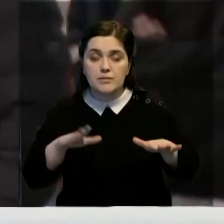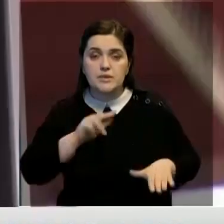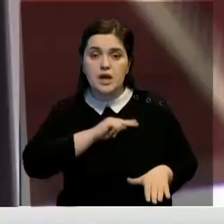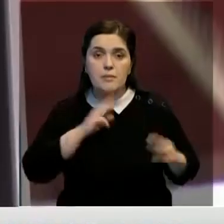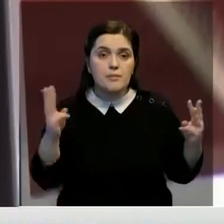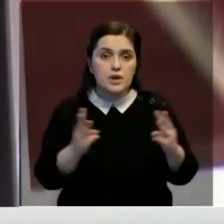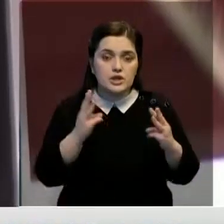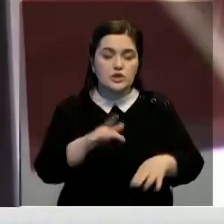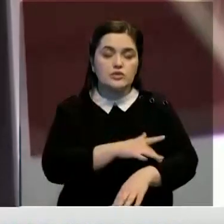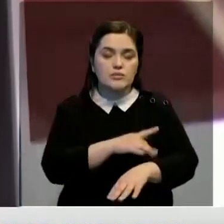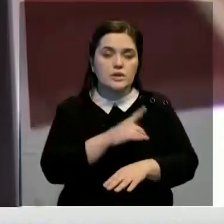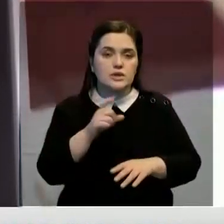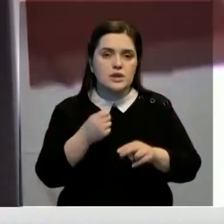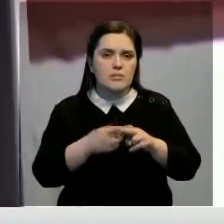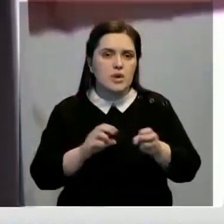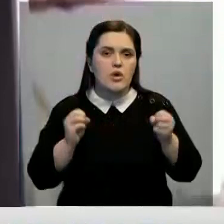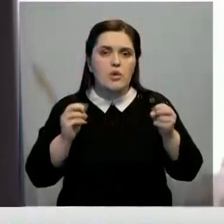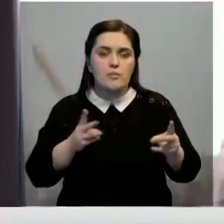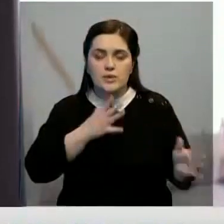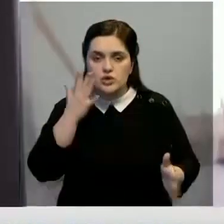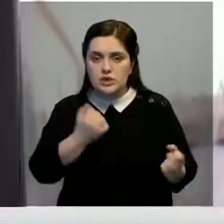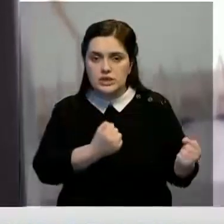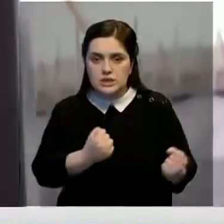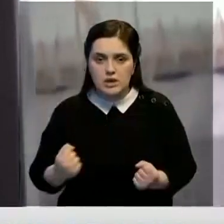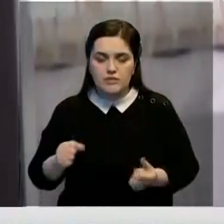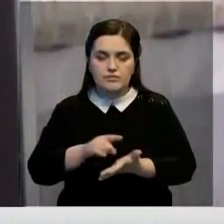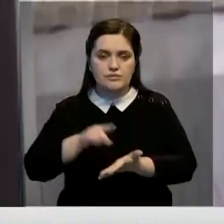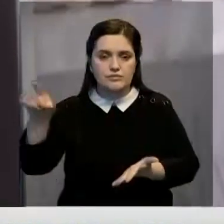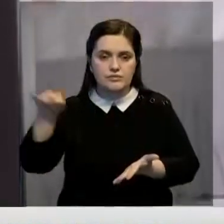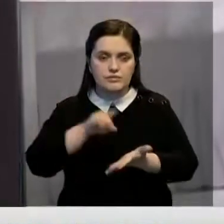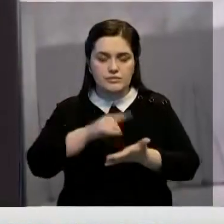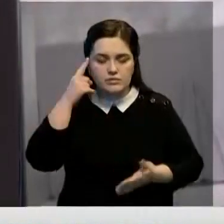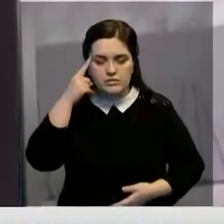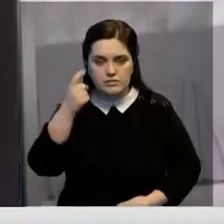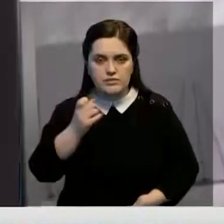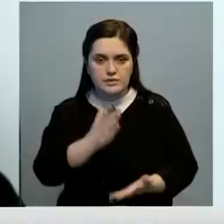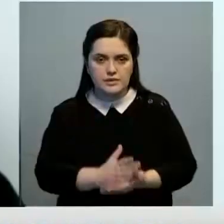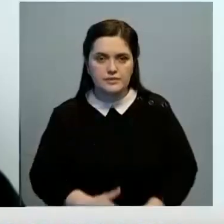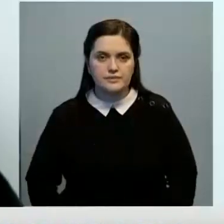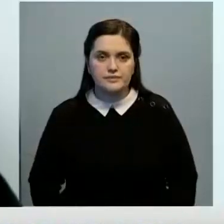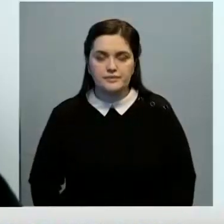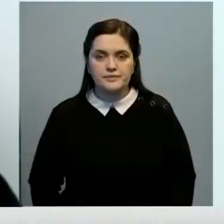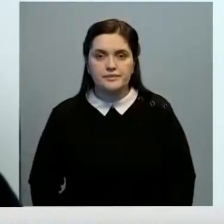пожарные службы. Из-за угрозы шторма задерживаются некоторые авиарейсы, предупреждают власти.